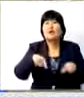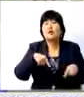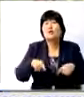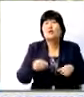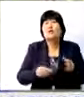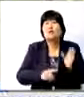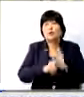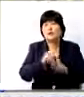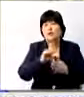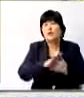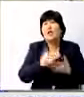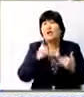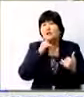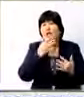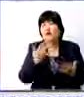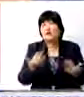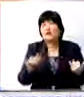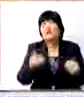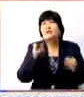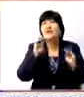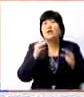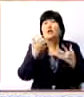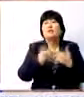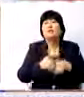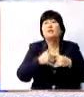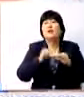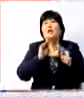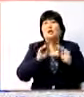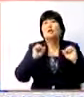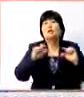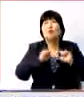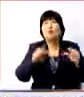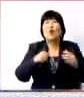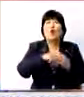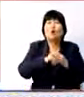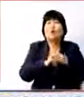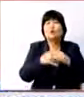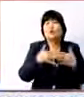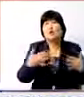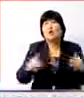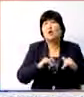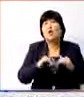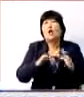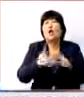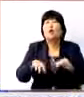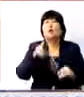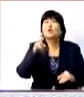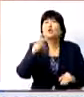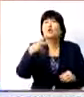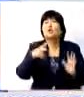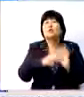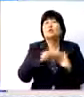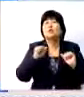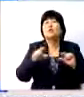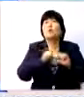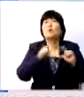қалыптасып келеді. Сондай-ақ заман талабына сай жабдықталған спорт кешенінде күрес түрлері қарқын алып келеді. Ауданымызда 128 спорт